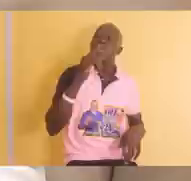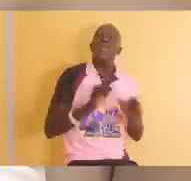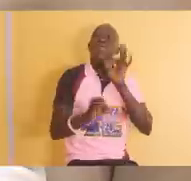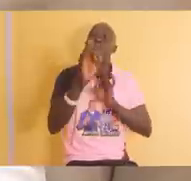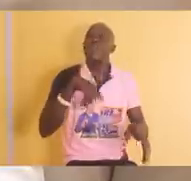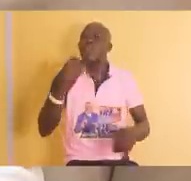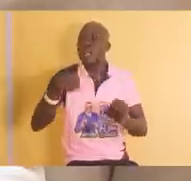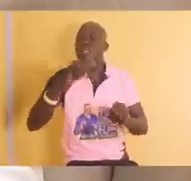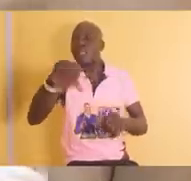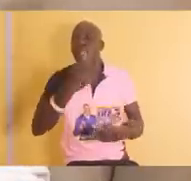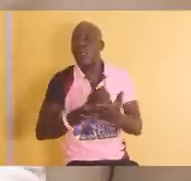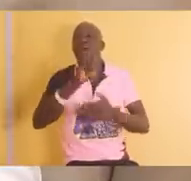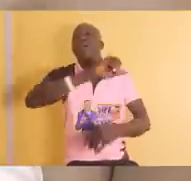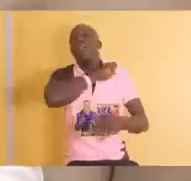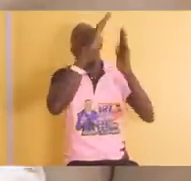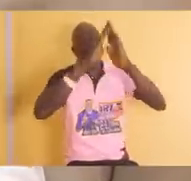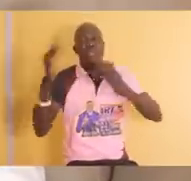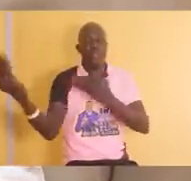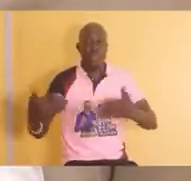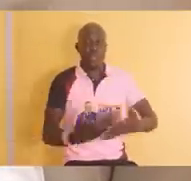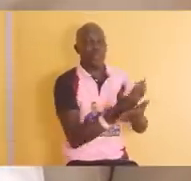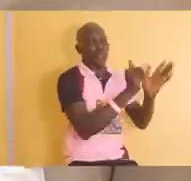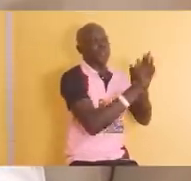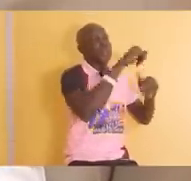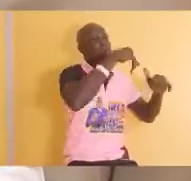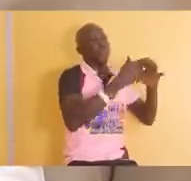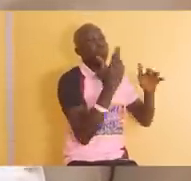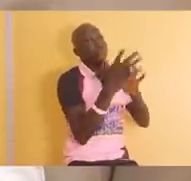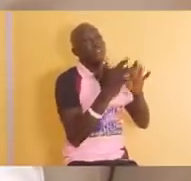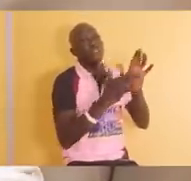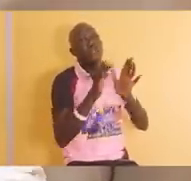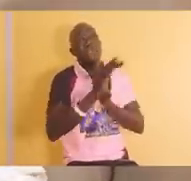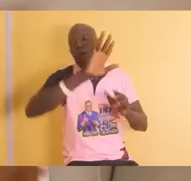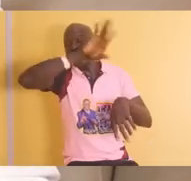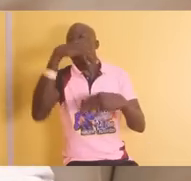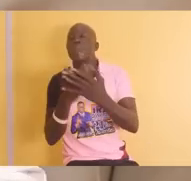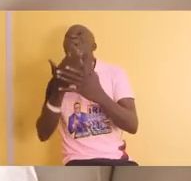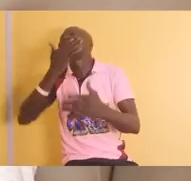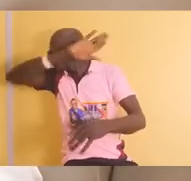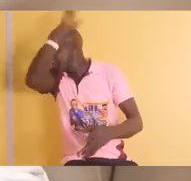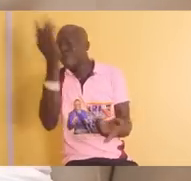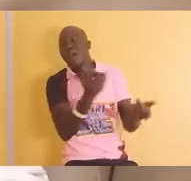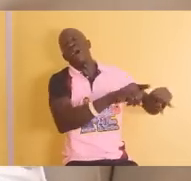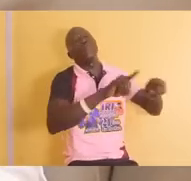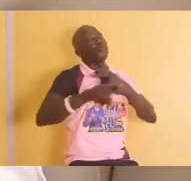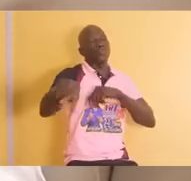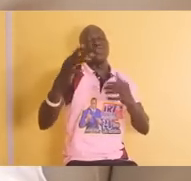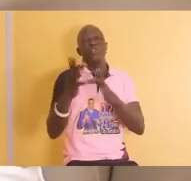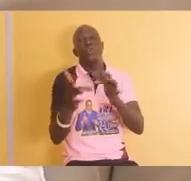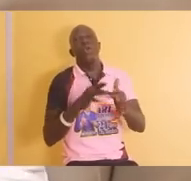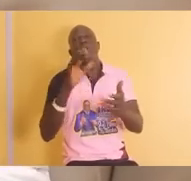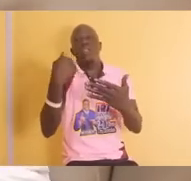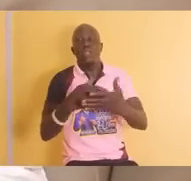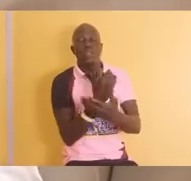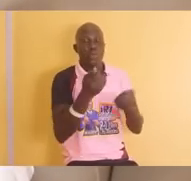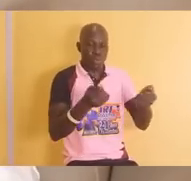sabe ile te se ko si yen oh loruko jesu ibode oni wo be lo amen oko te